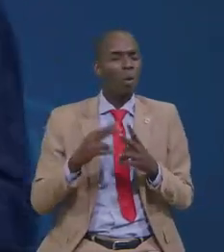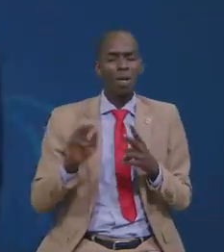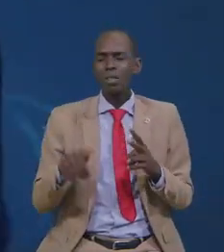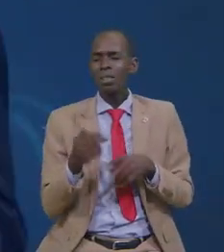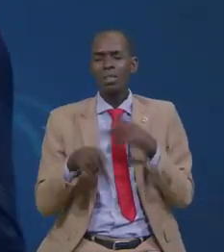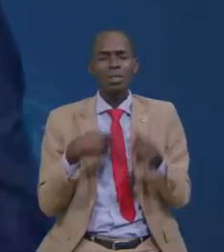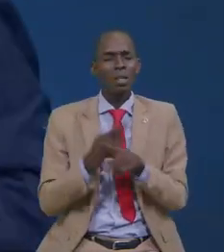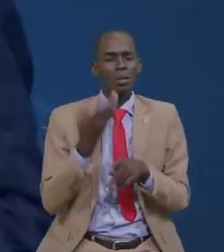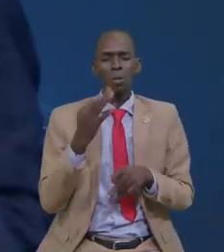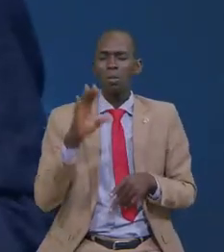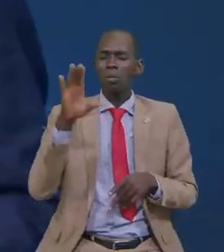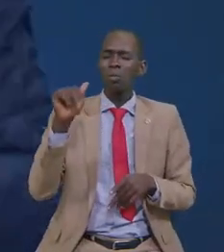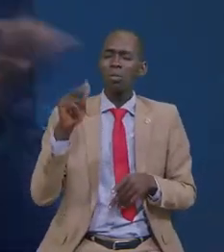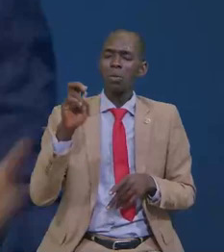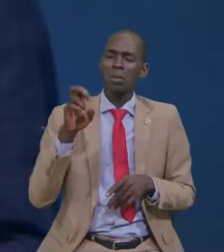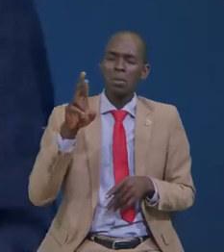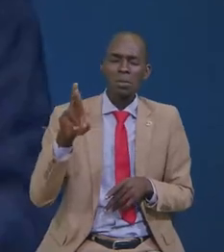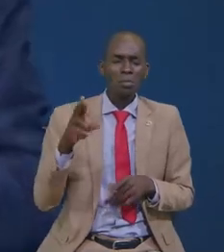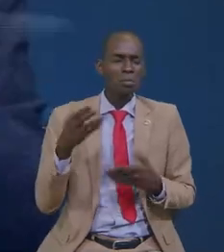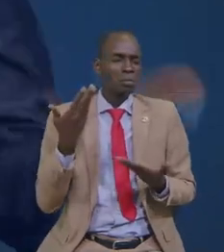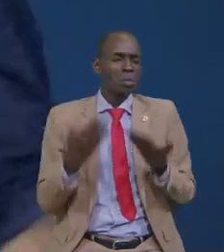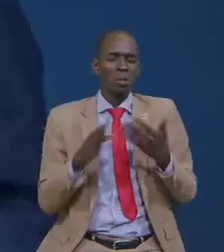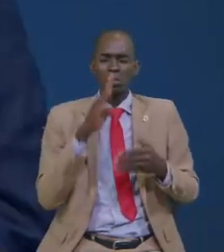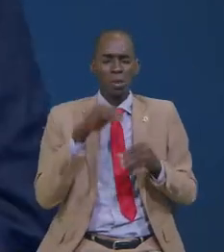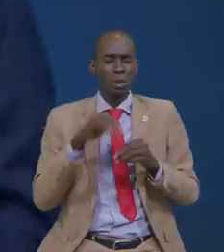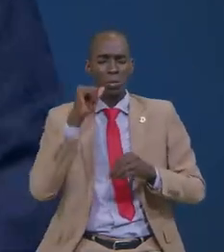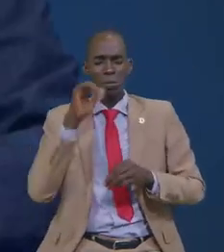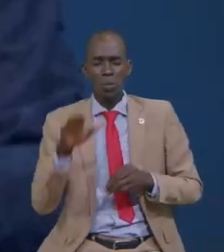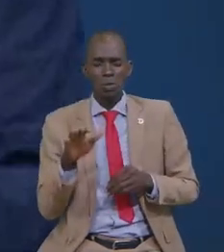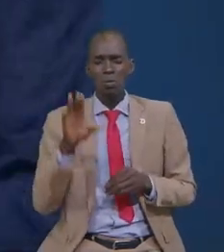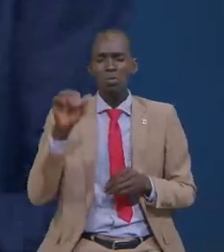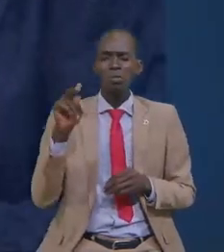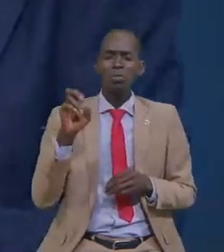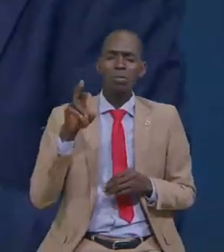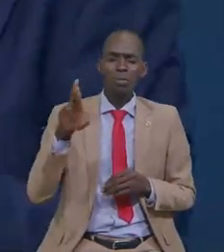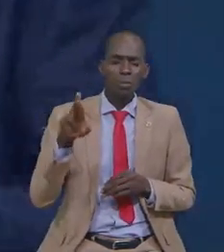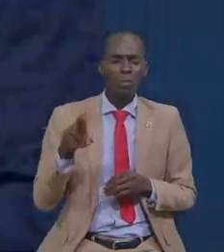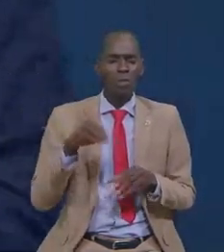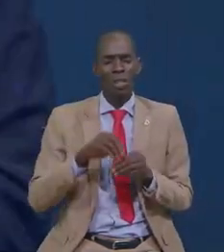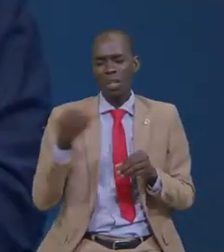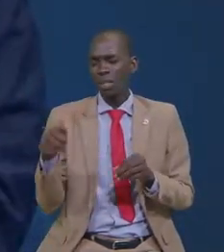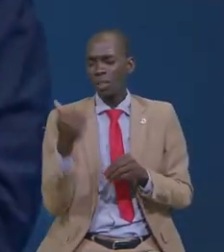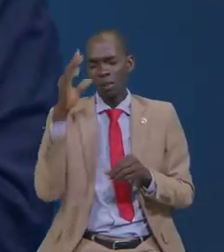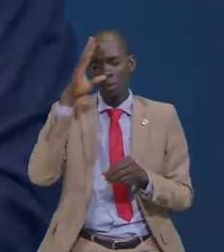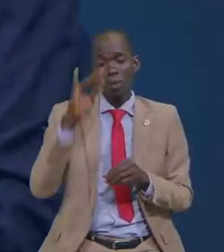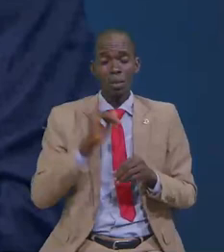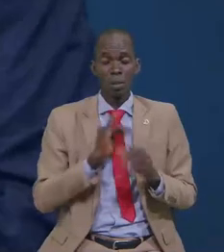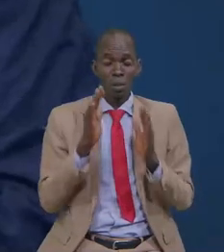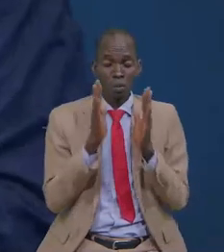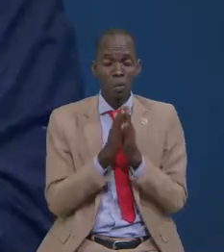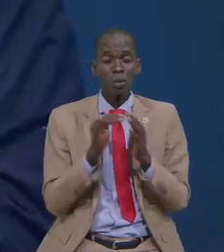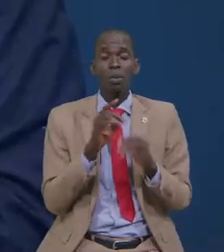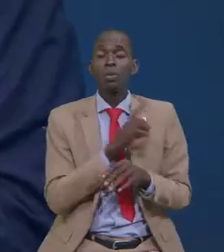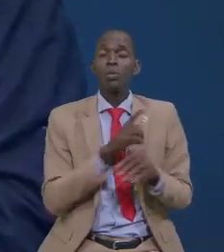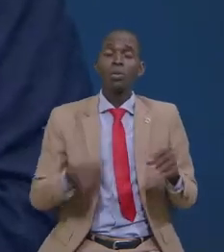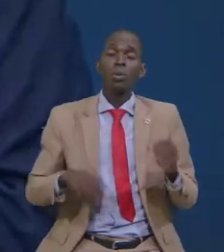dans les reins, dans le foie, ceux qui ont des problèmes de cancer, que ce soit pour le cancer au niveau